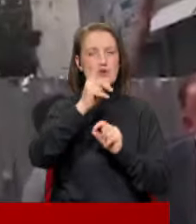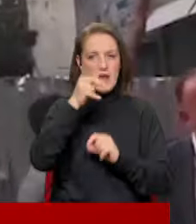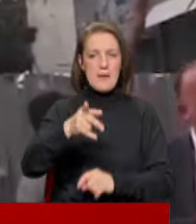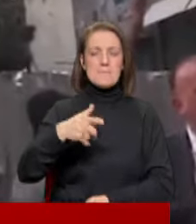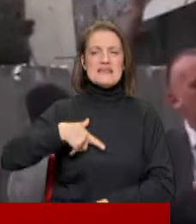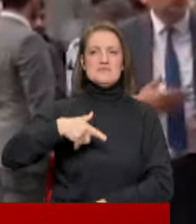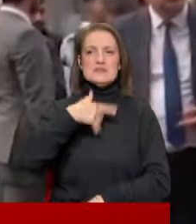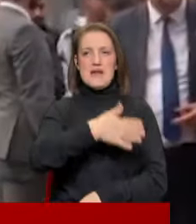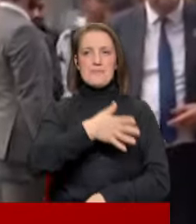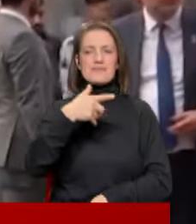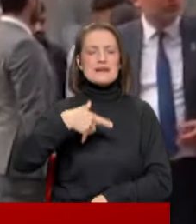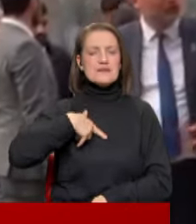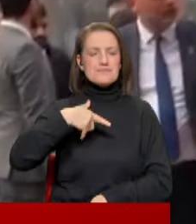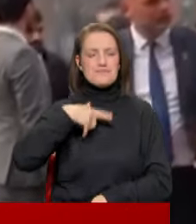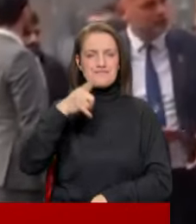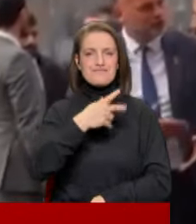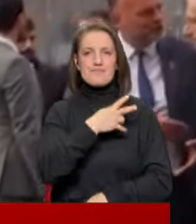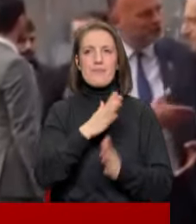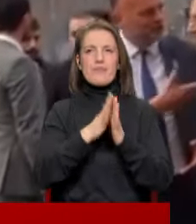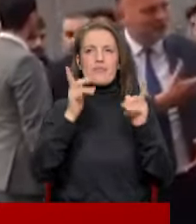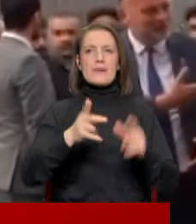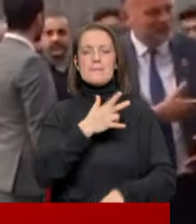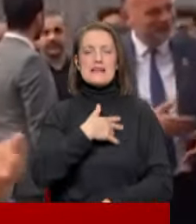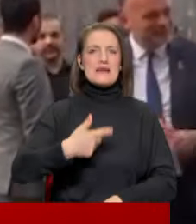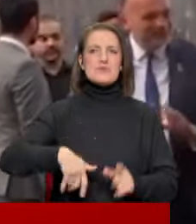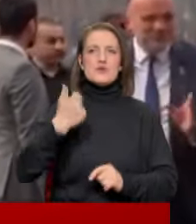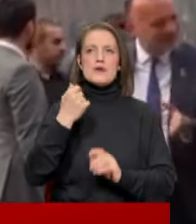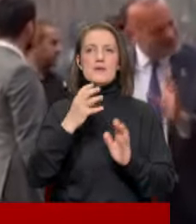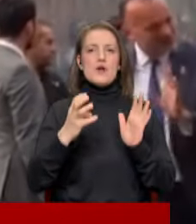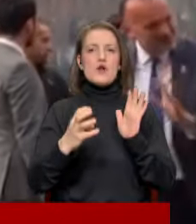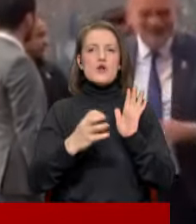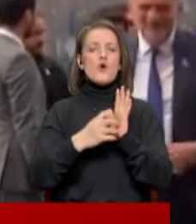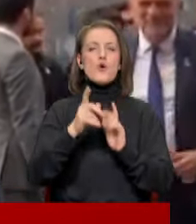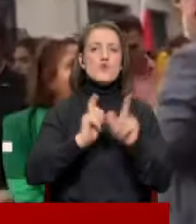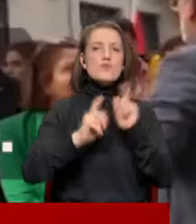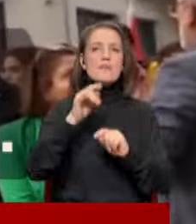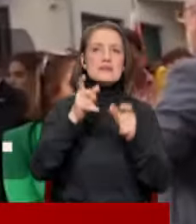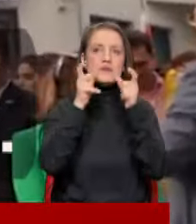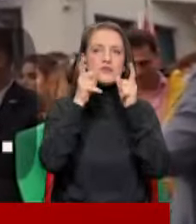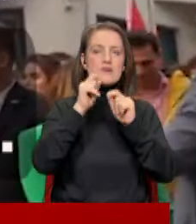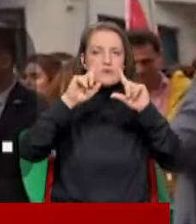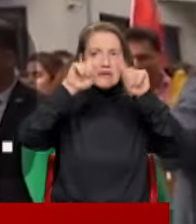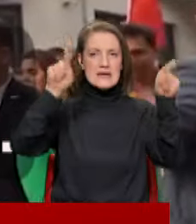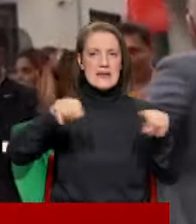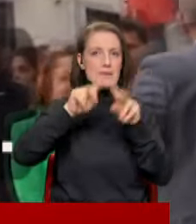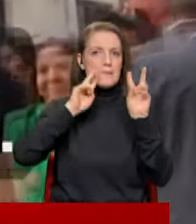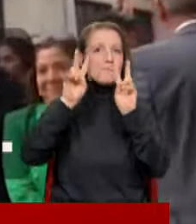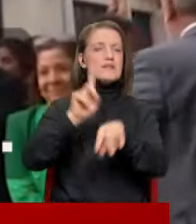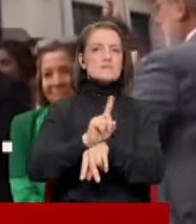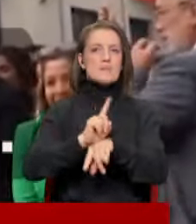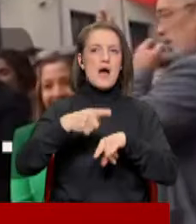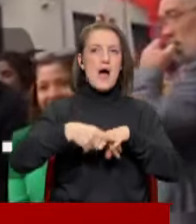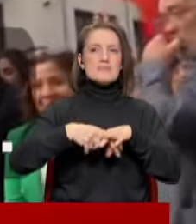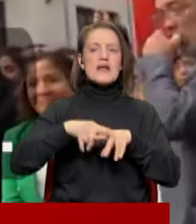İzmir Büyükşehir Belediye Başkan Adayı Hamza Dağ'ın afişinde partisinin logosunu kullanmaması dikkat çekti bu ilana baktığımız zaman